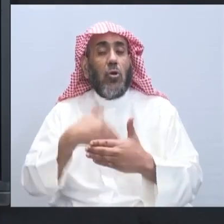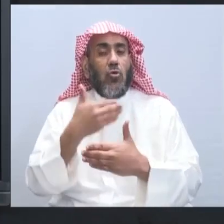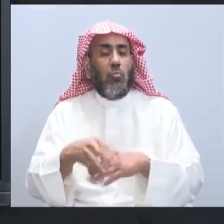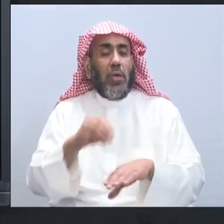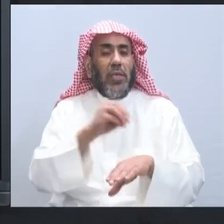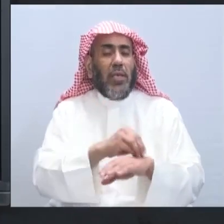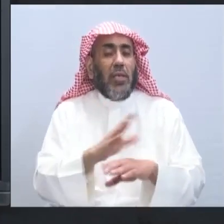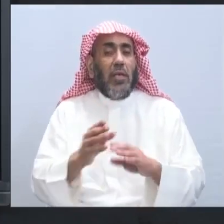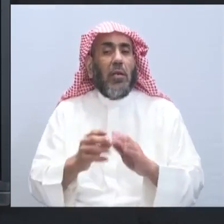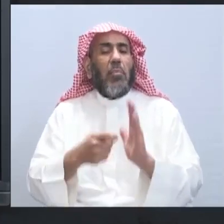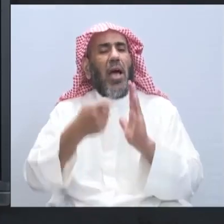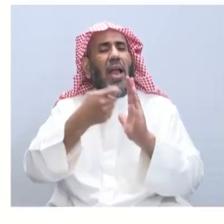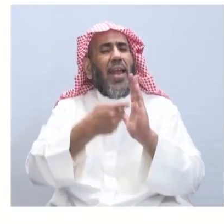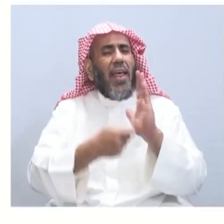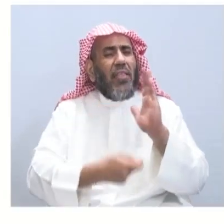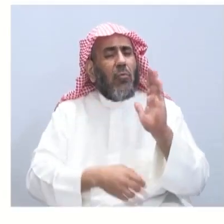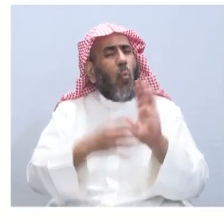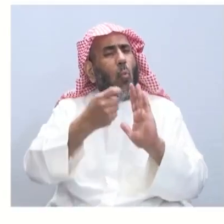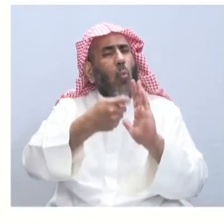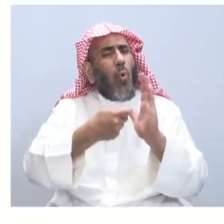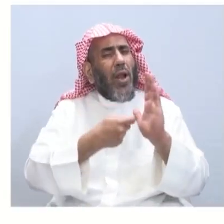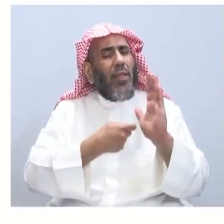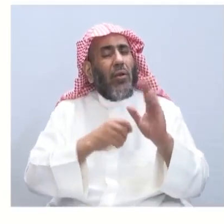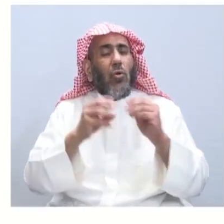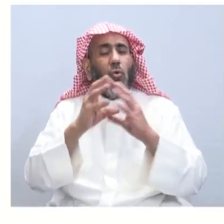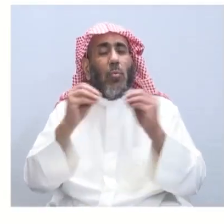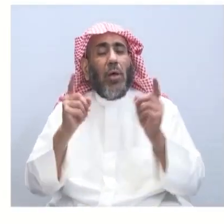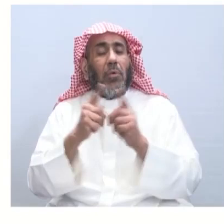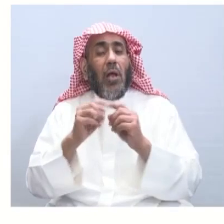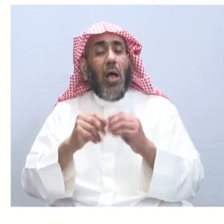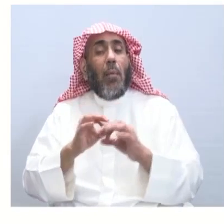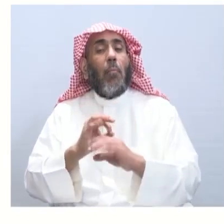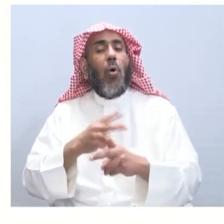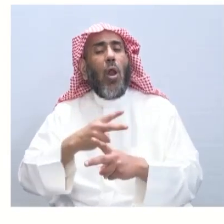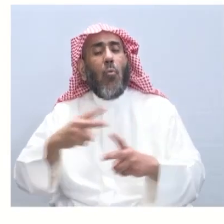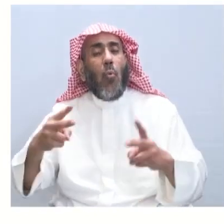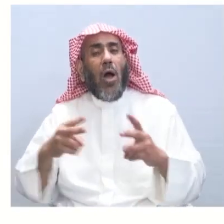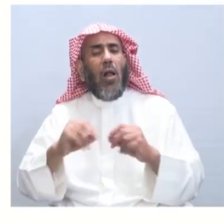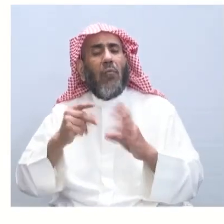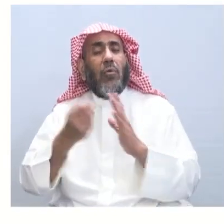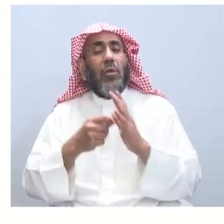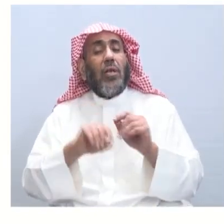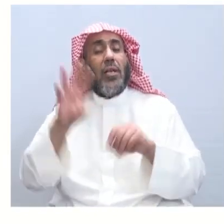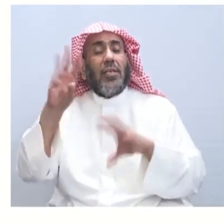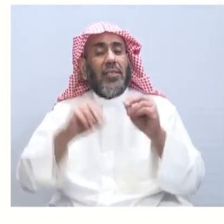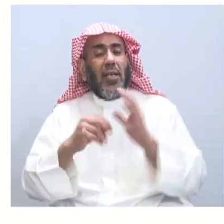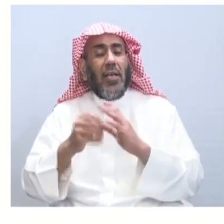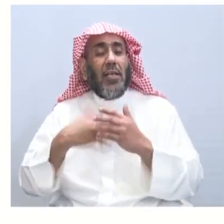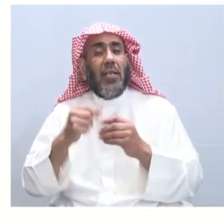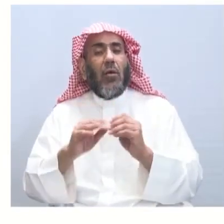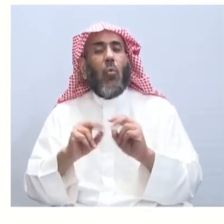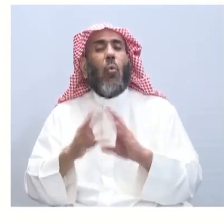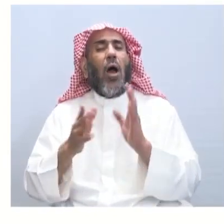الى الجانب النثري جانب النثر طبعا النثر هنا نبذه مختصره عن اهم الفنون التي ظهرت في هذا العصر وكذلك القصه الحديثه والمسرحيه